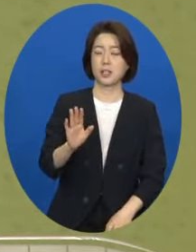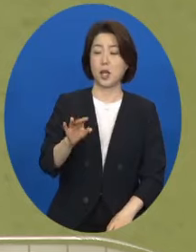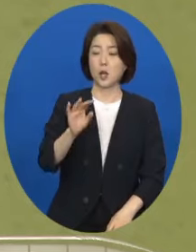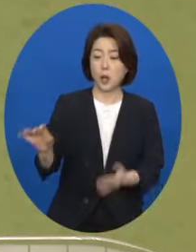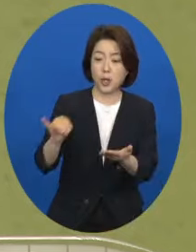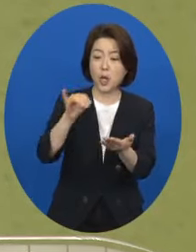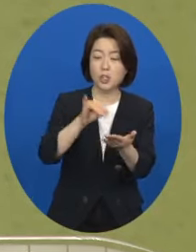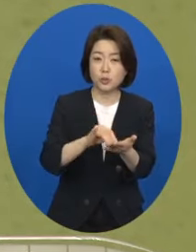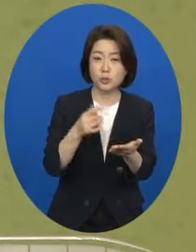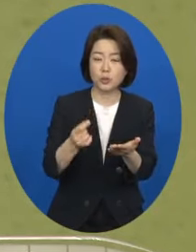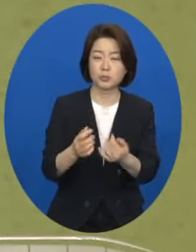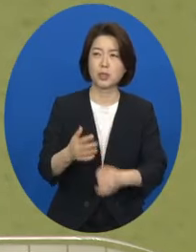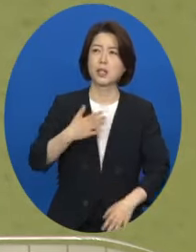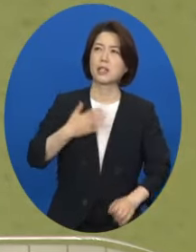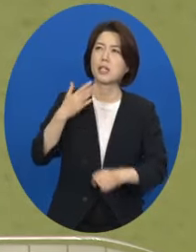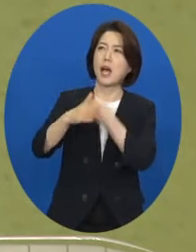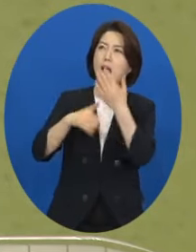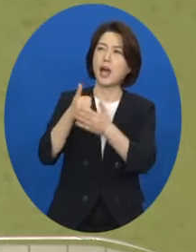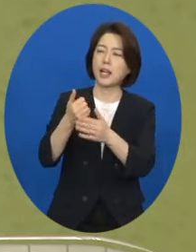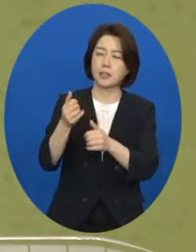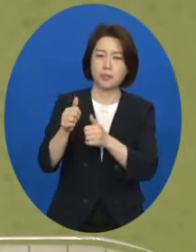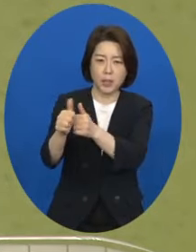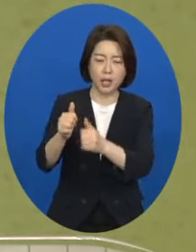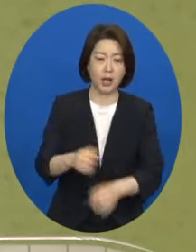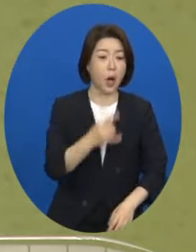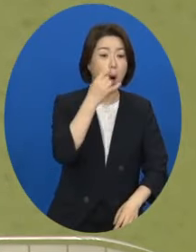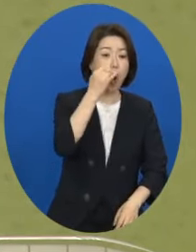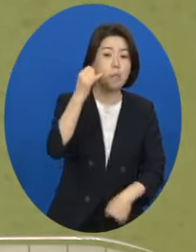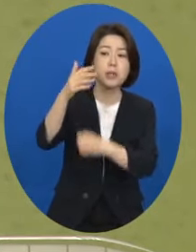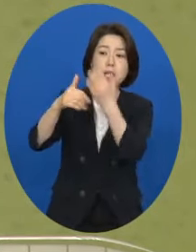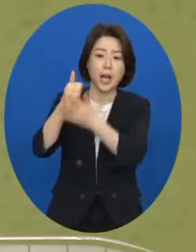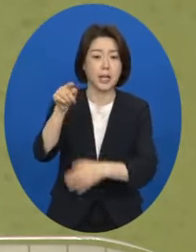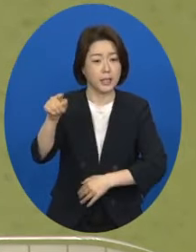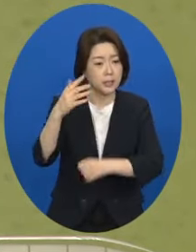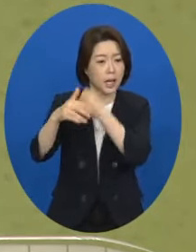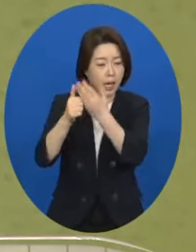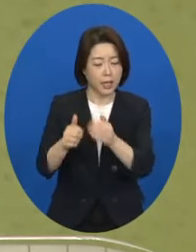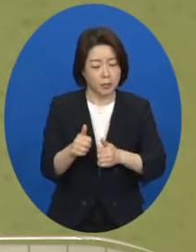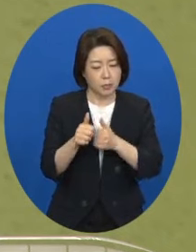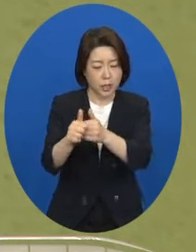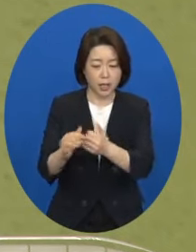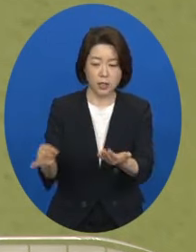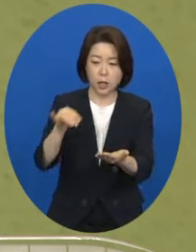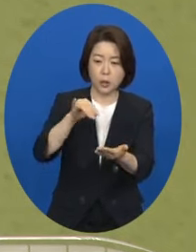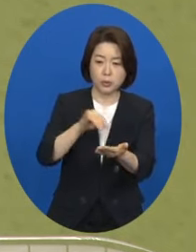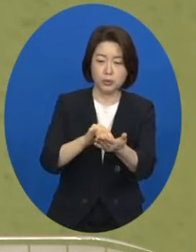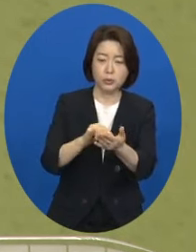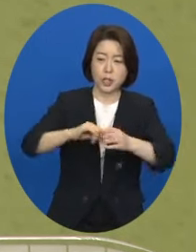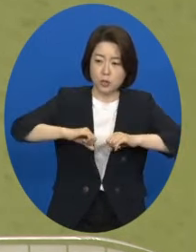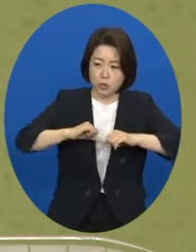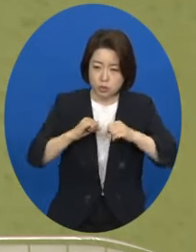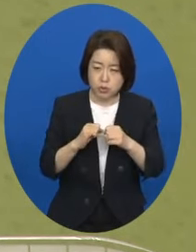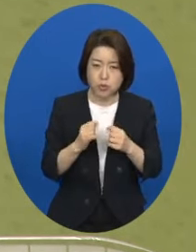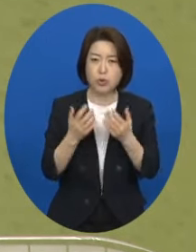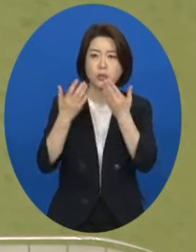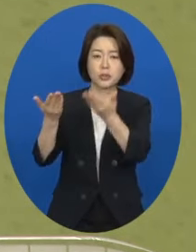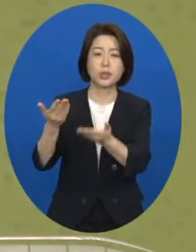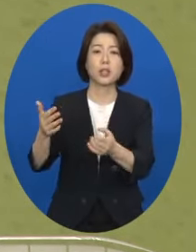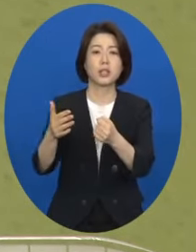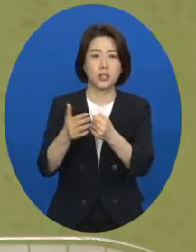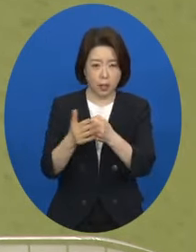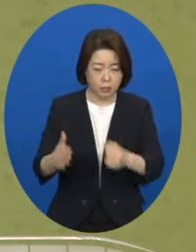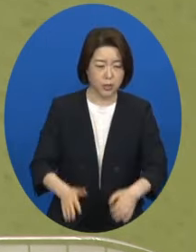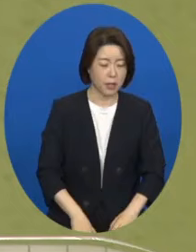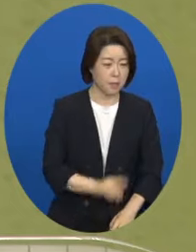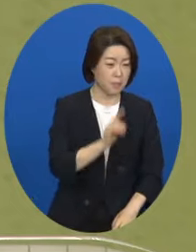룻은 저는 하나님을 따르겠습니다. 어머니 하나님을 따르겠습니다 라는 그 룻의 응답이 있었기 때문에 차선을